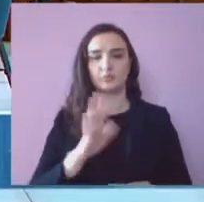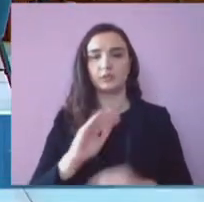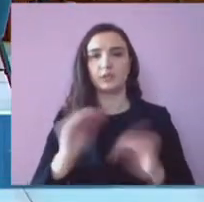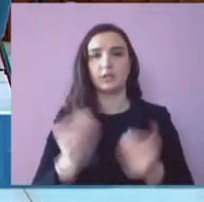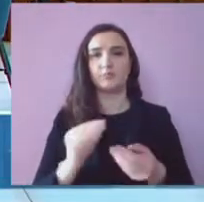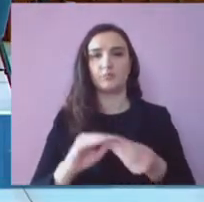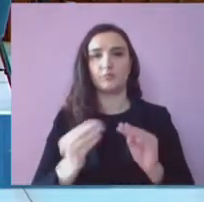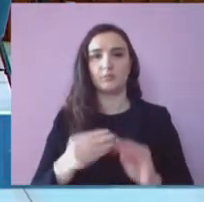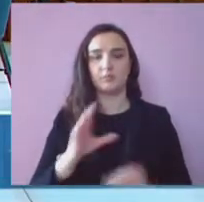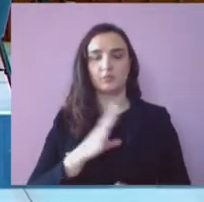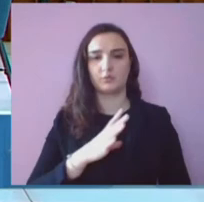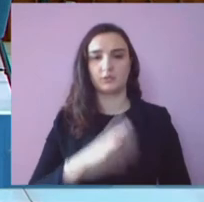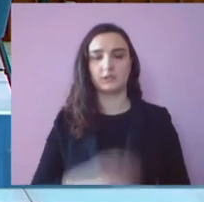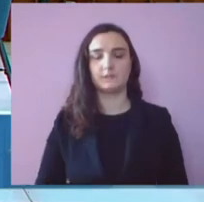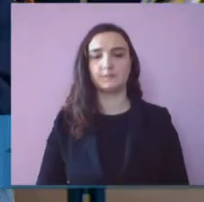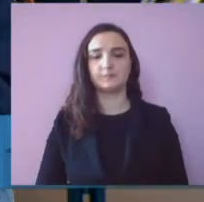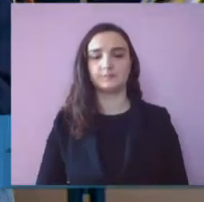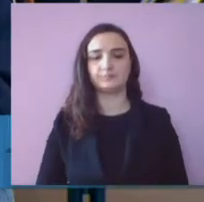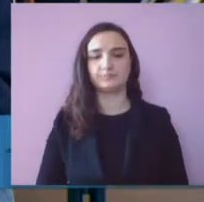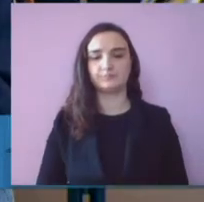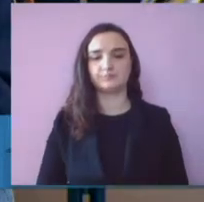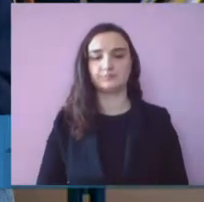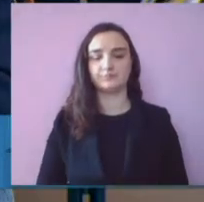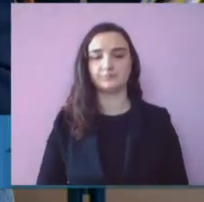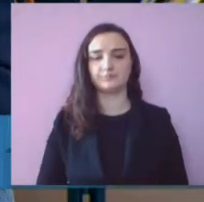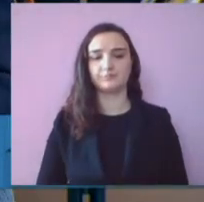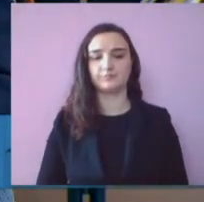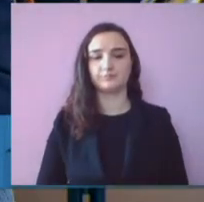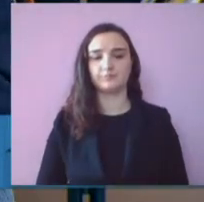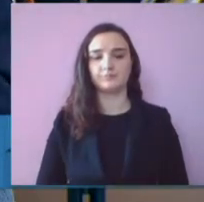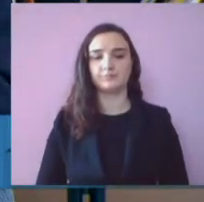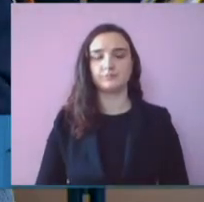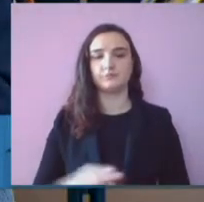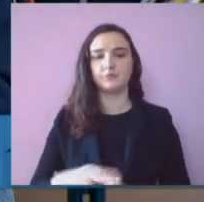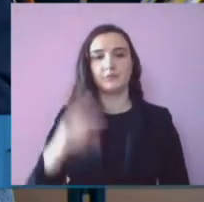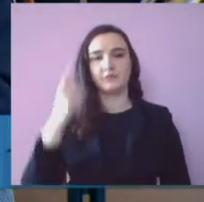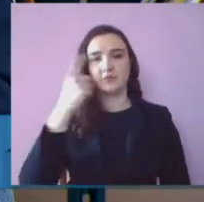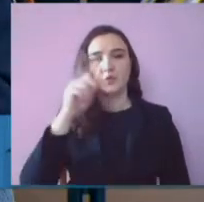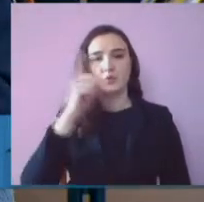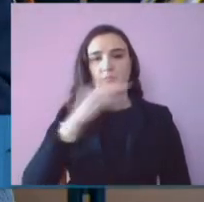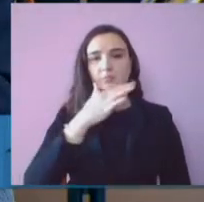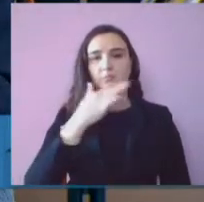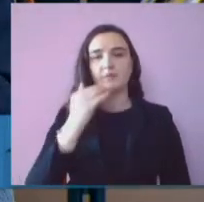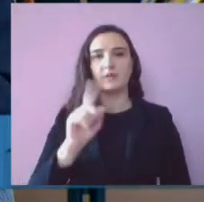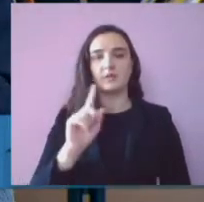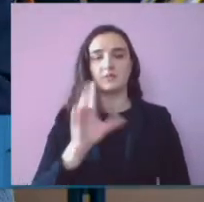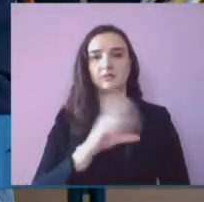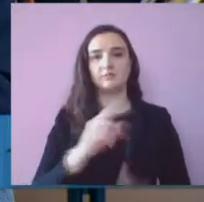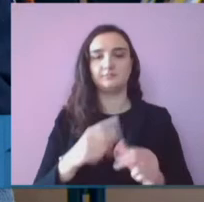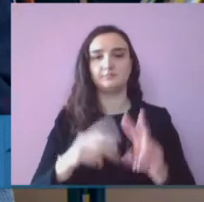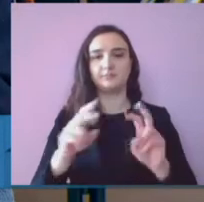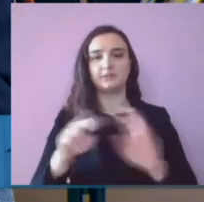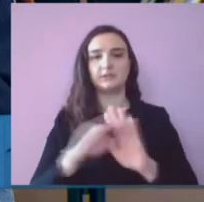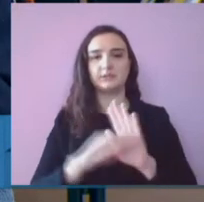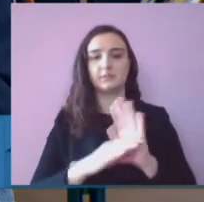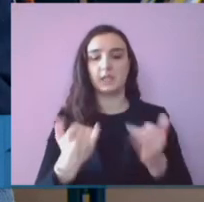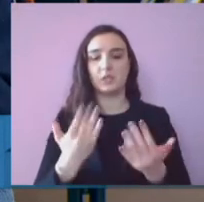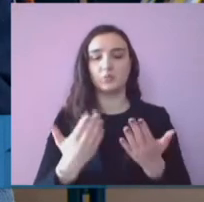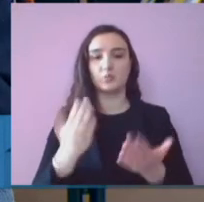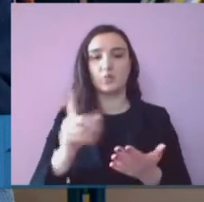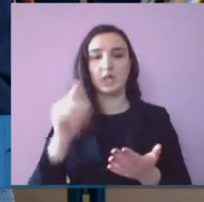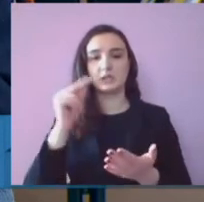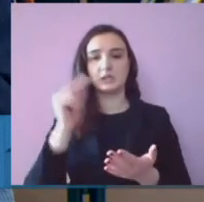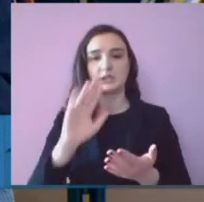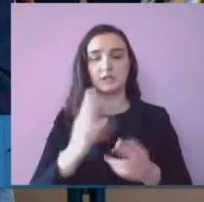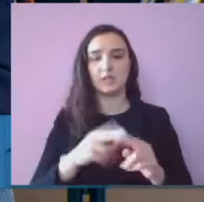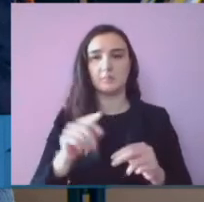უნდა გამიგეთ ამიტომ ვიგონებთ უამრავ რაღაც სისტემებს, რომელსაც ვეძახით, რომ ეხლა თუ არ ისწავლა ამან